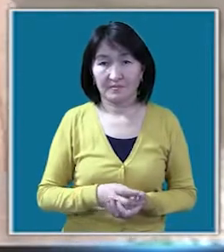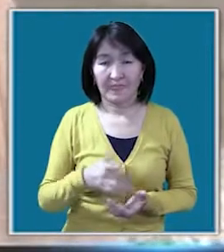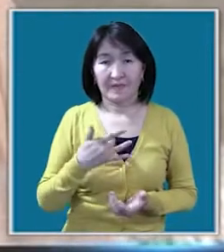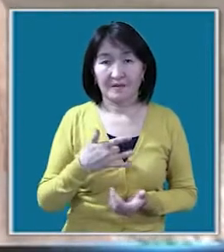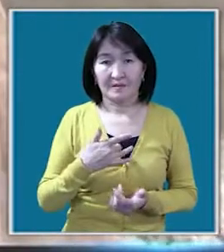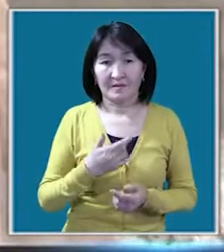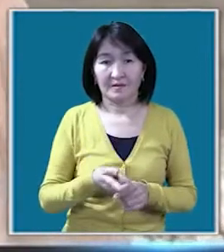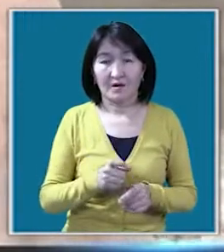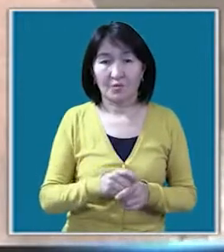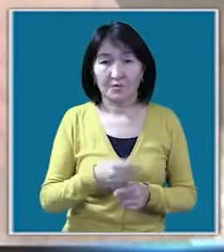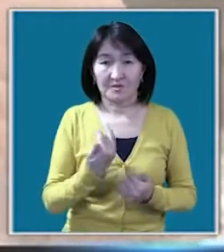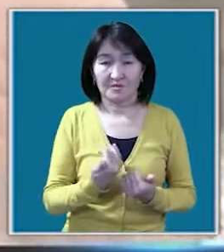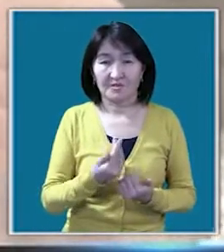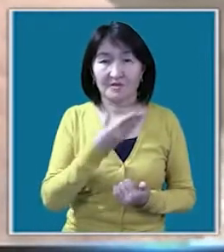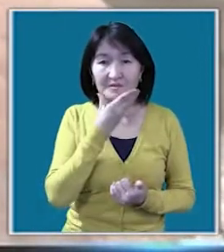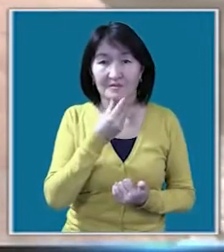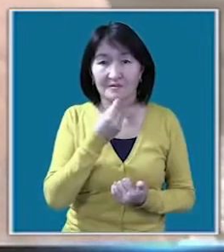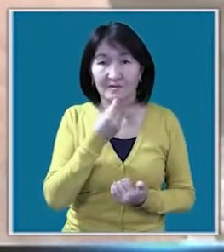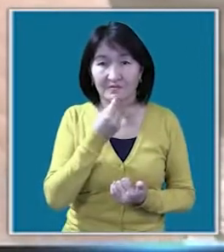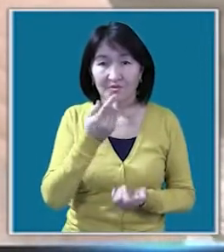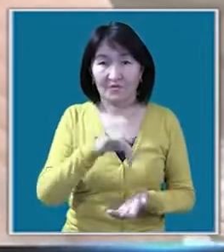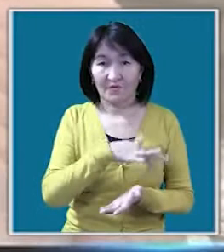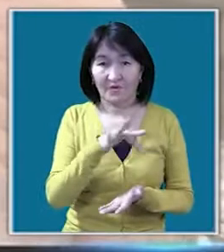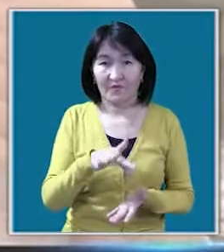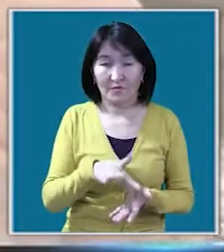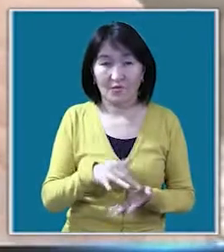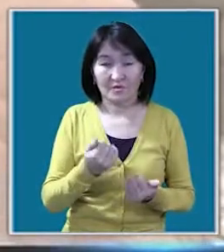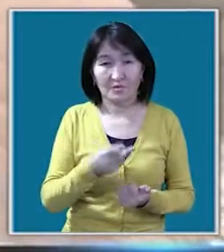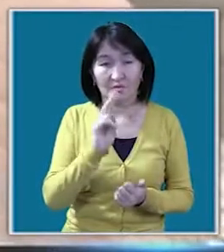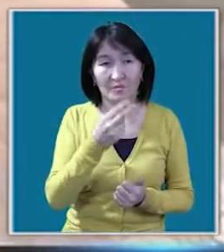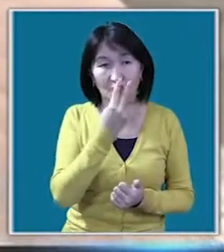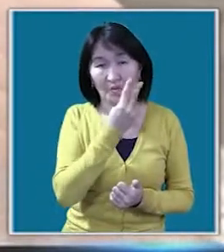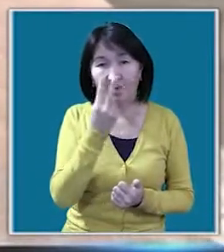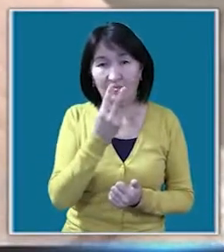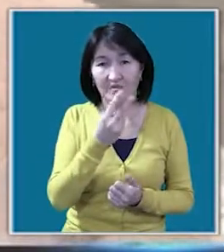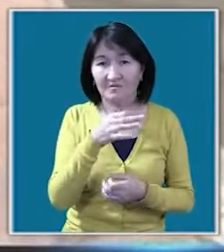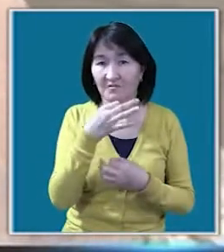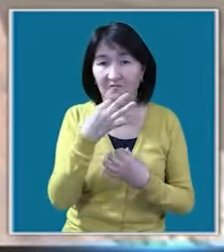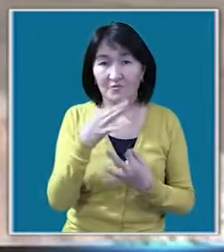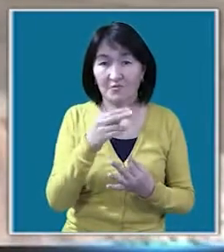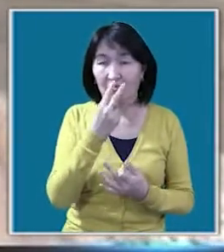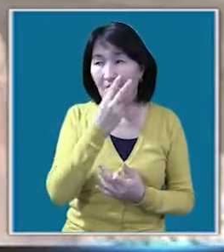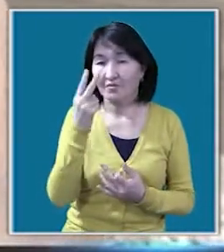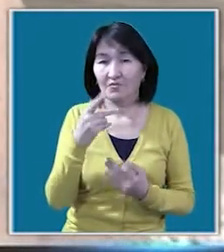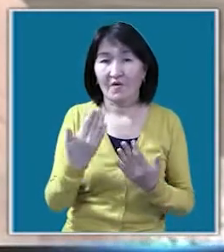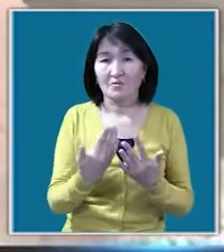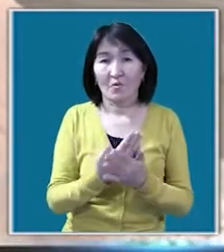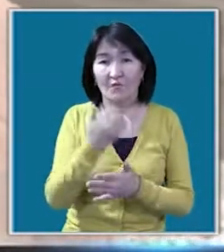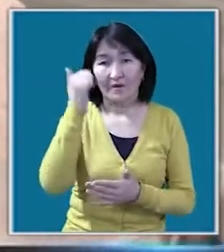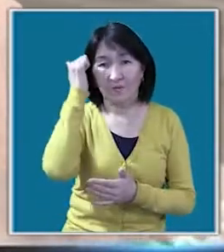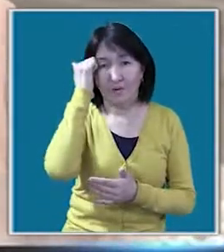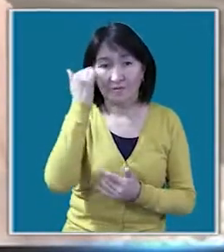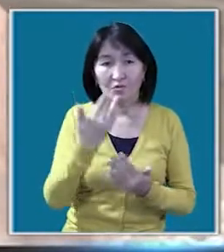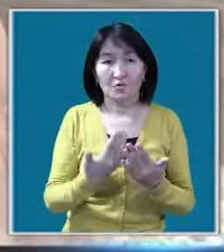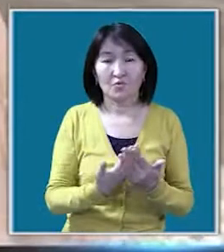Тараз қазір мүлде жаңарған әдемі қалаға айналып келеді. Көшеде келе жатып қай жағыңа қарасаң да жаңа ғимараттарды көреміз. Тіпті